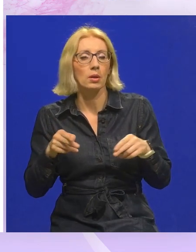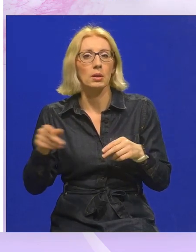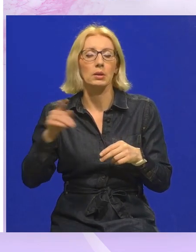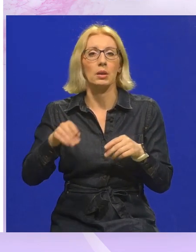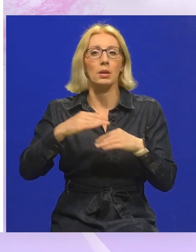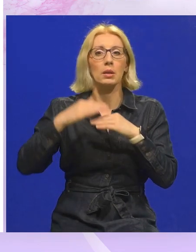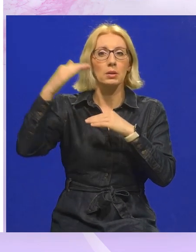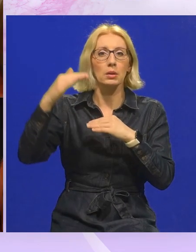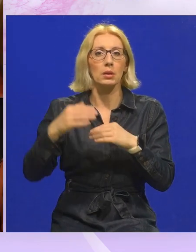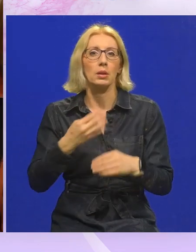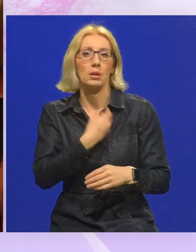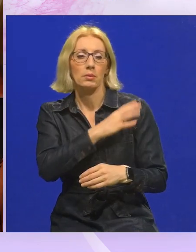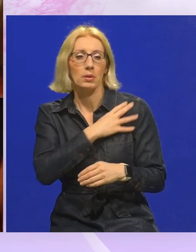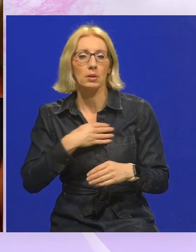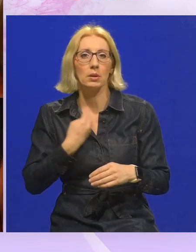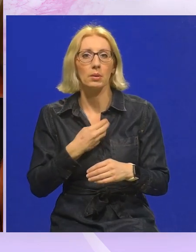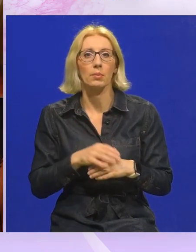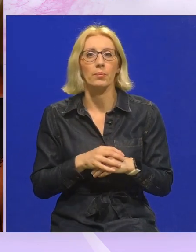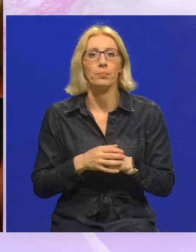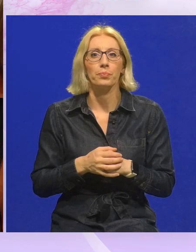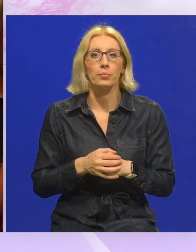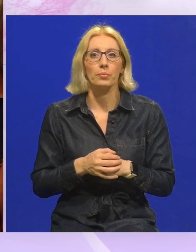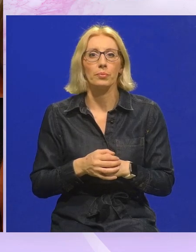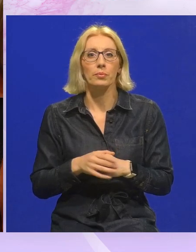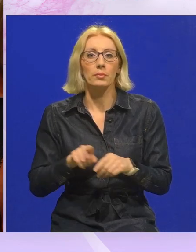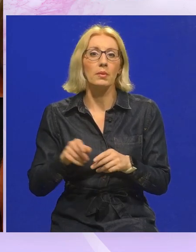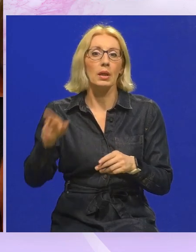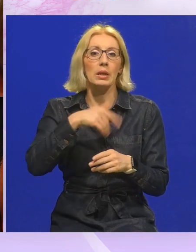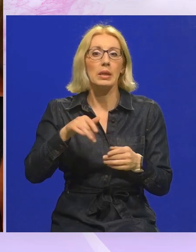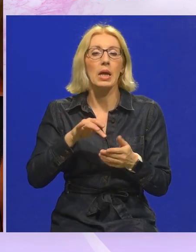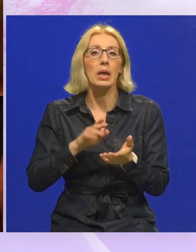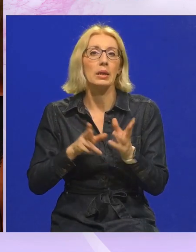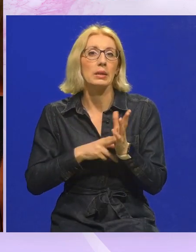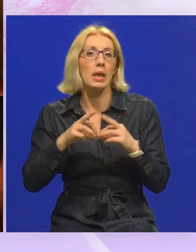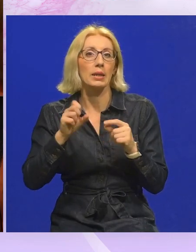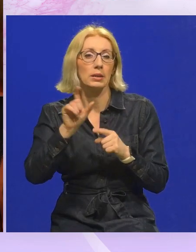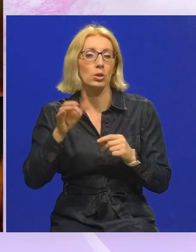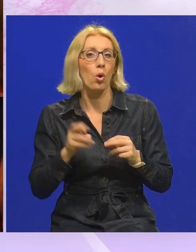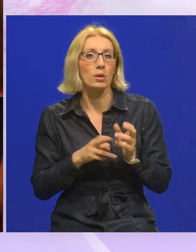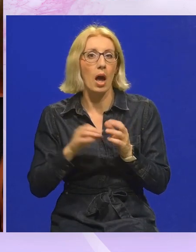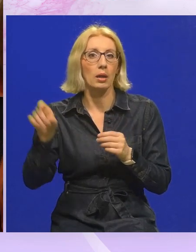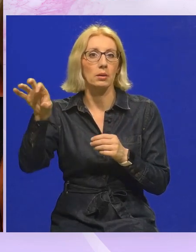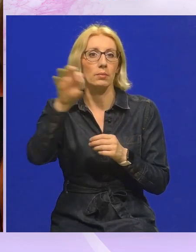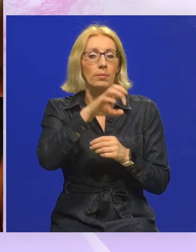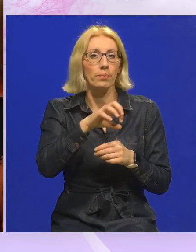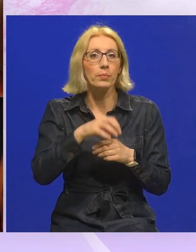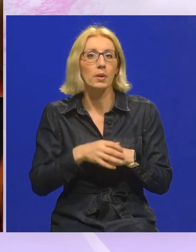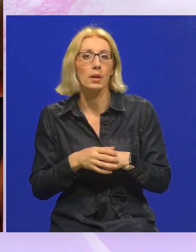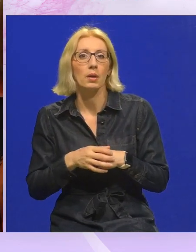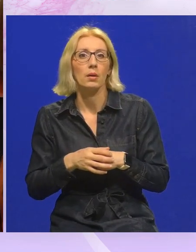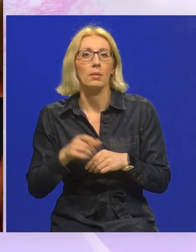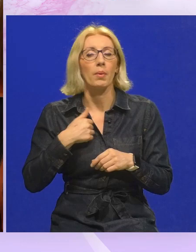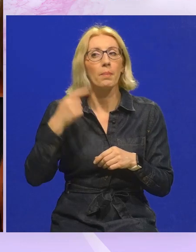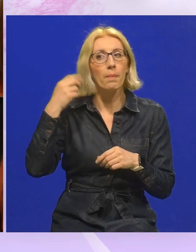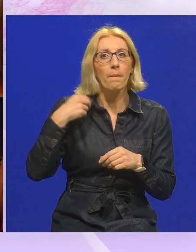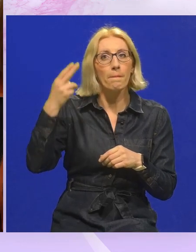Republike Hrvatske, ali evo i u kontekstu nekih nacionalnih javnih politika, u nadi da će